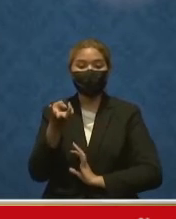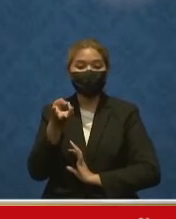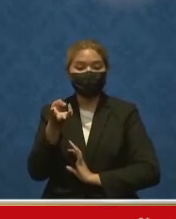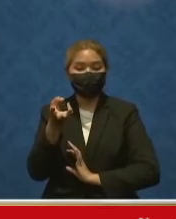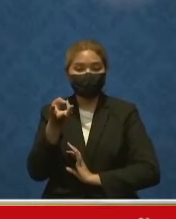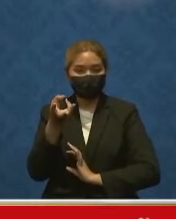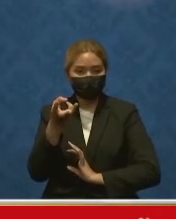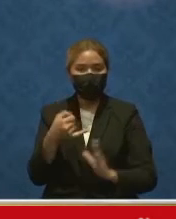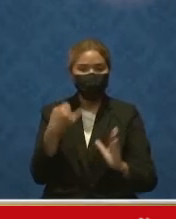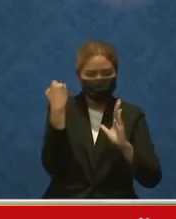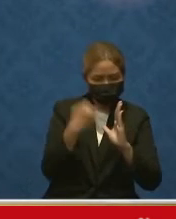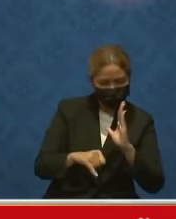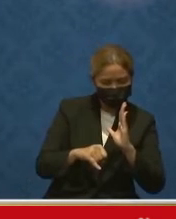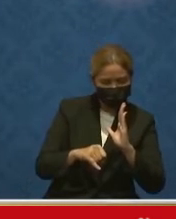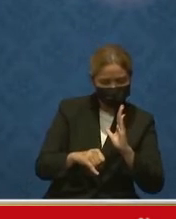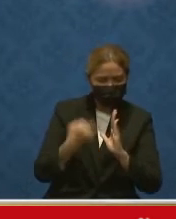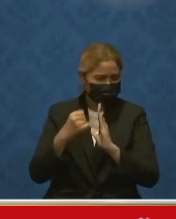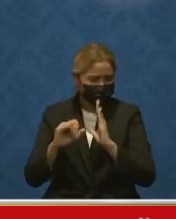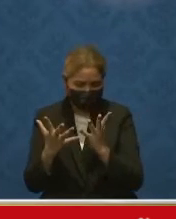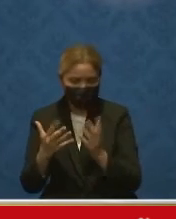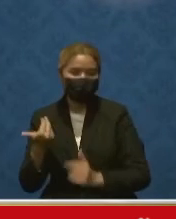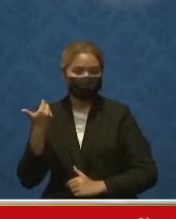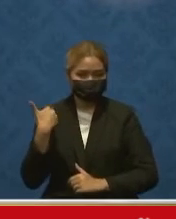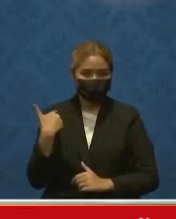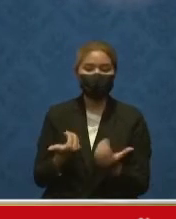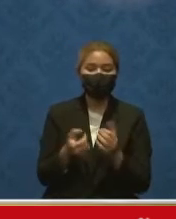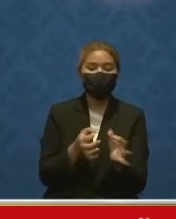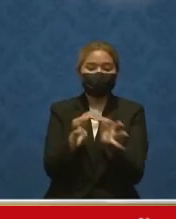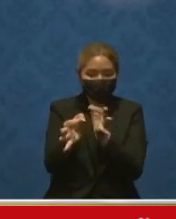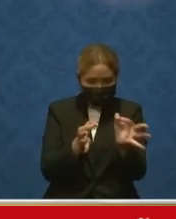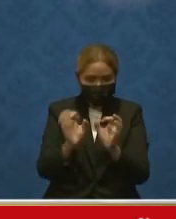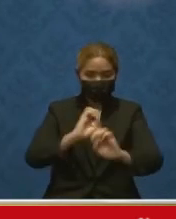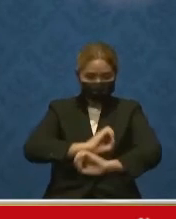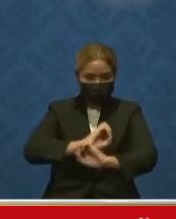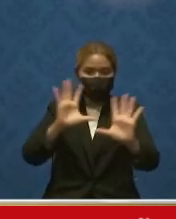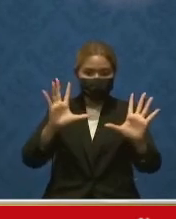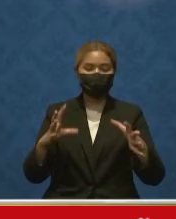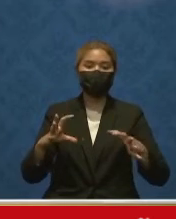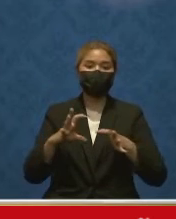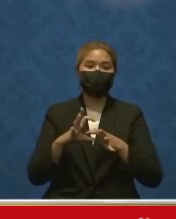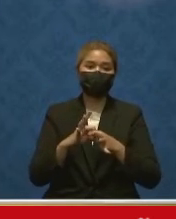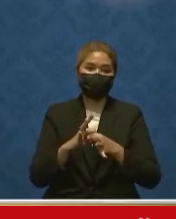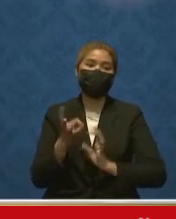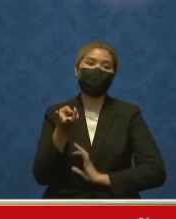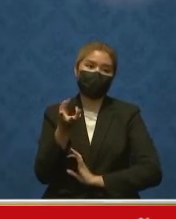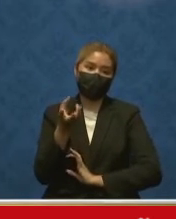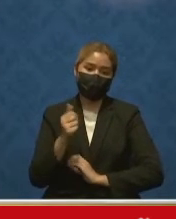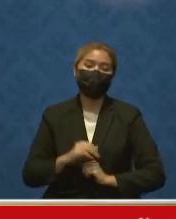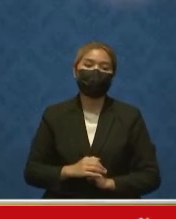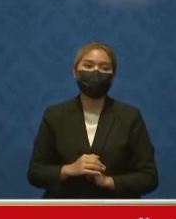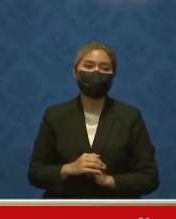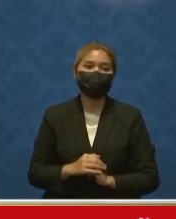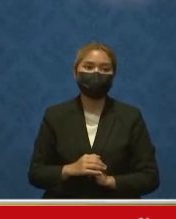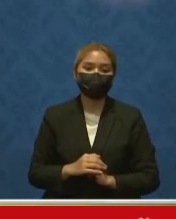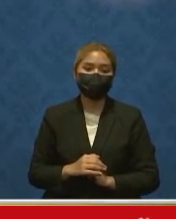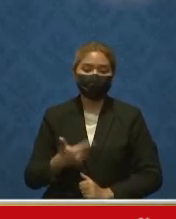คนไม่ผิดก็มีก็เรื่องนี้ผมก็ขอชี้แจงต่อท่านนายกแค่ว่าหลายคนก็จะพูดเรื่องนี้แต่ผมบอกว่าใน